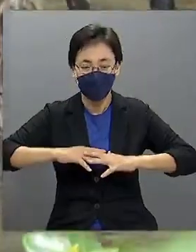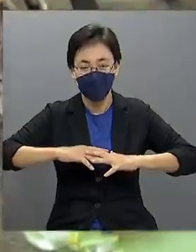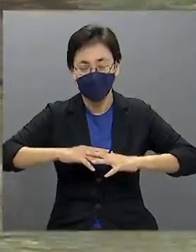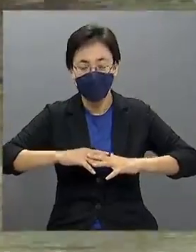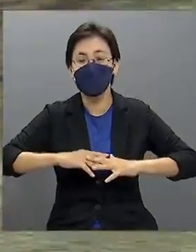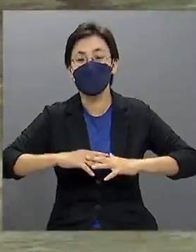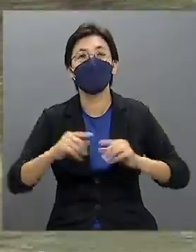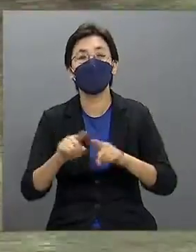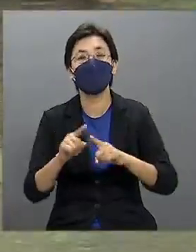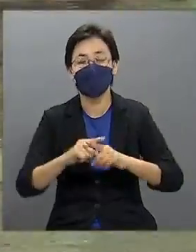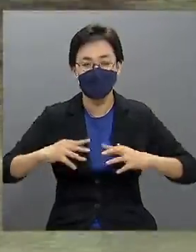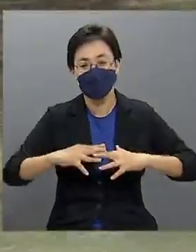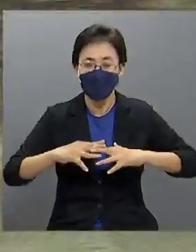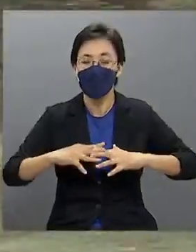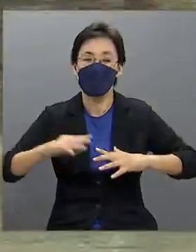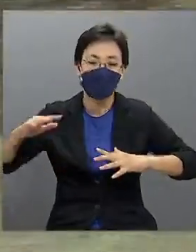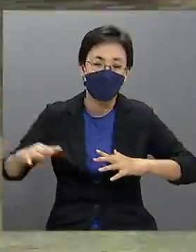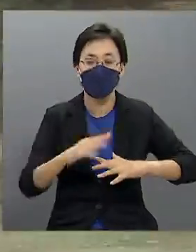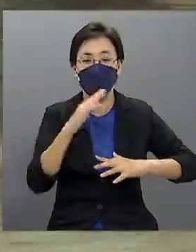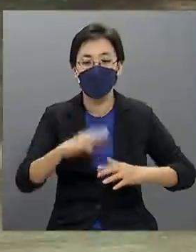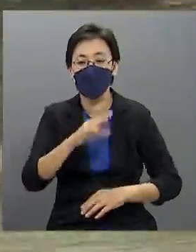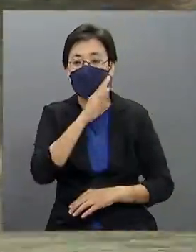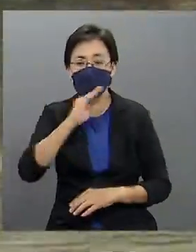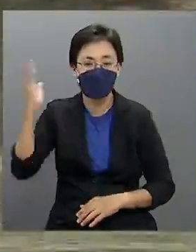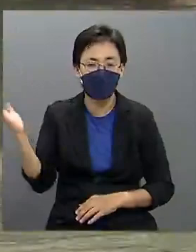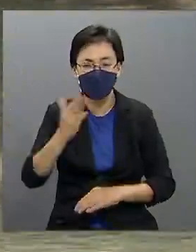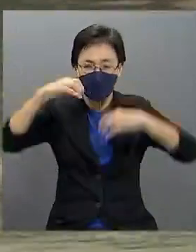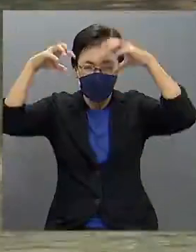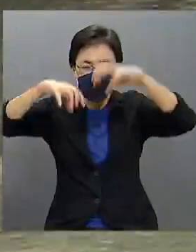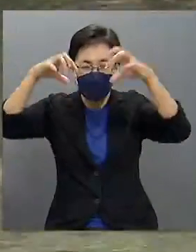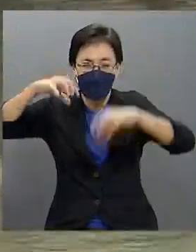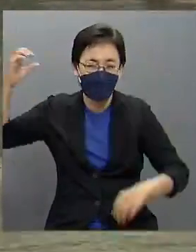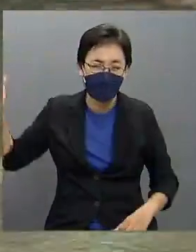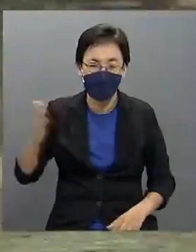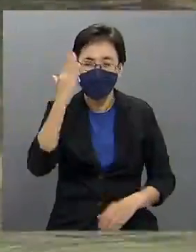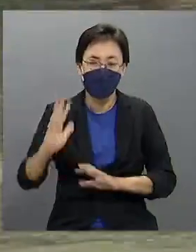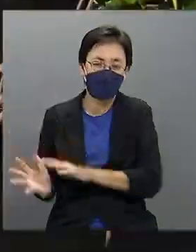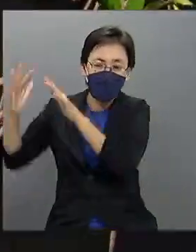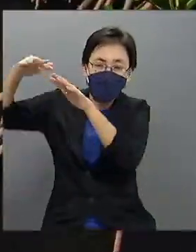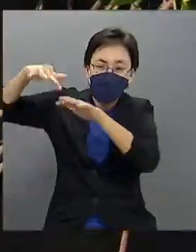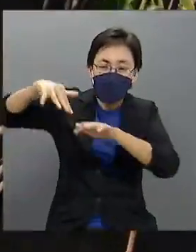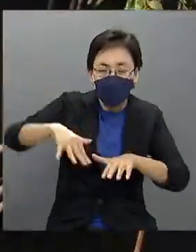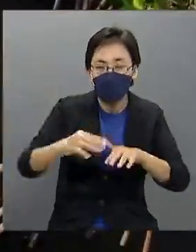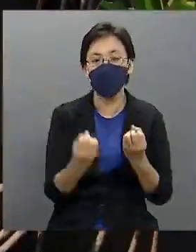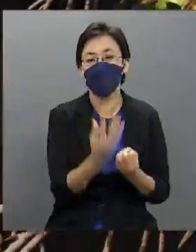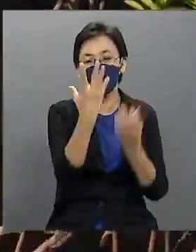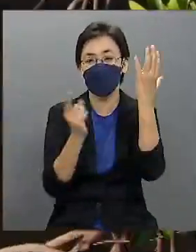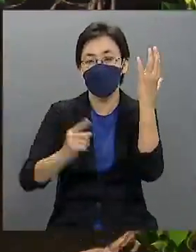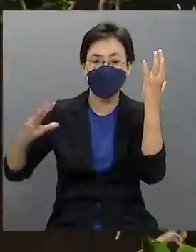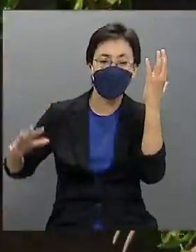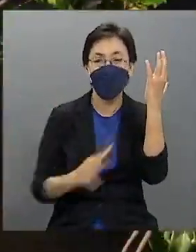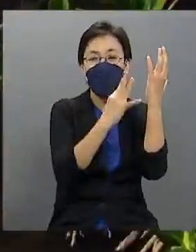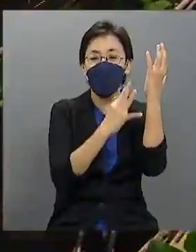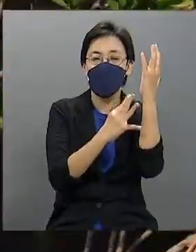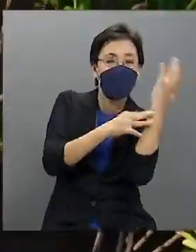ลกไปสัดพมพายุใหญ่มาก็จะ Yigerx ในการที่จะล้มแต่วาพไม้ปาเทรีของ